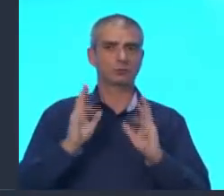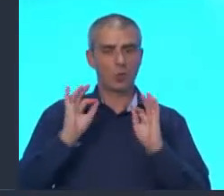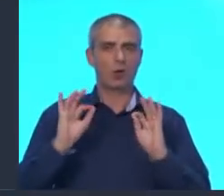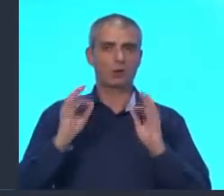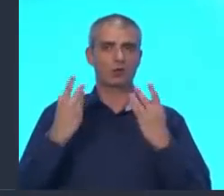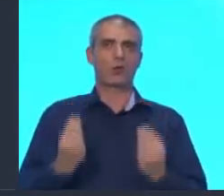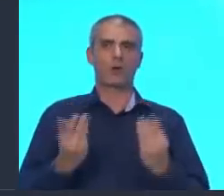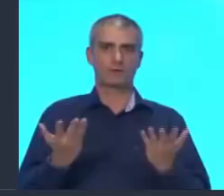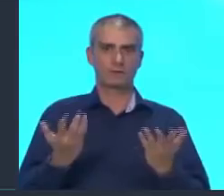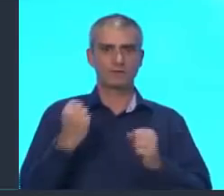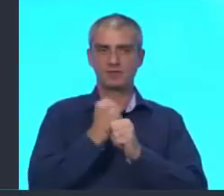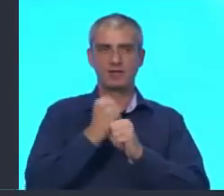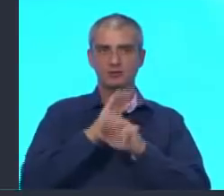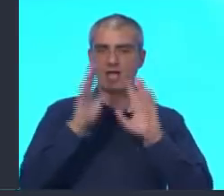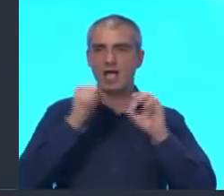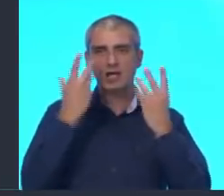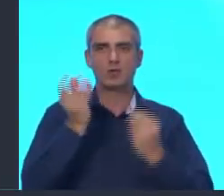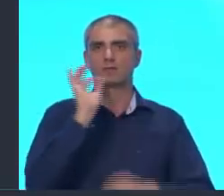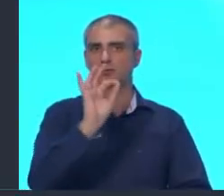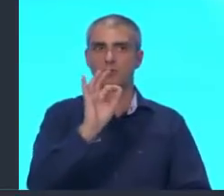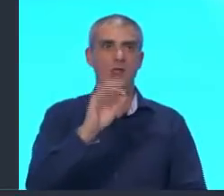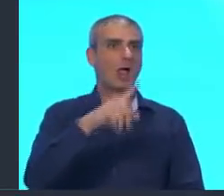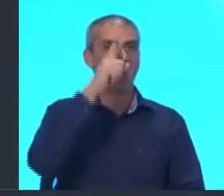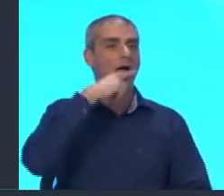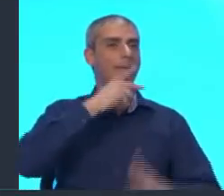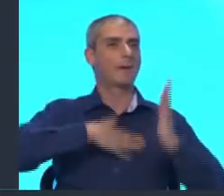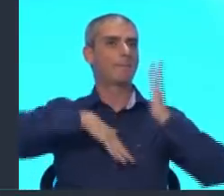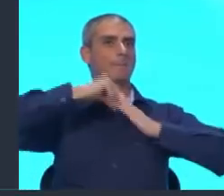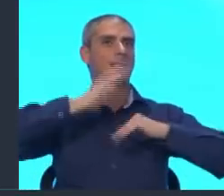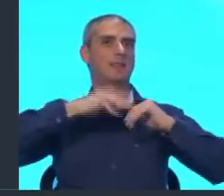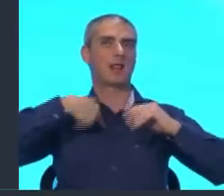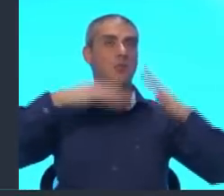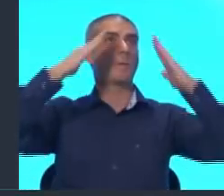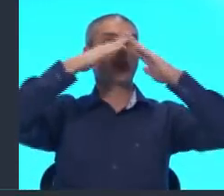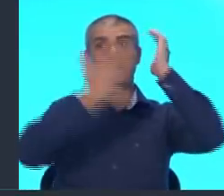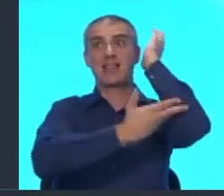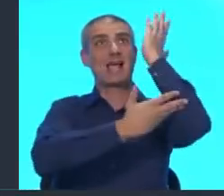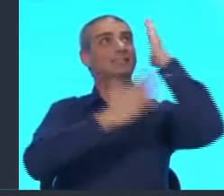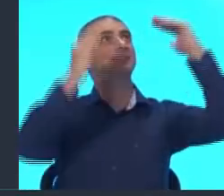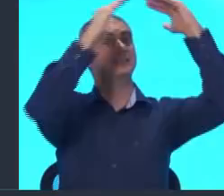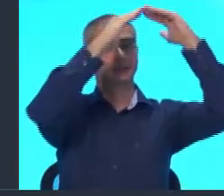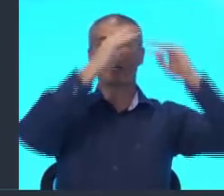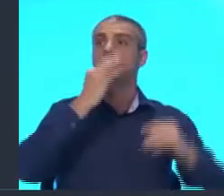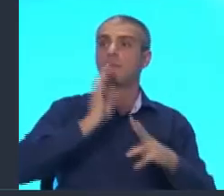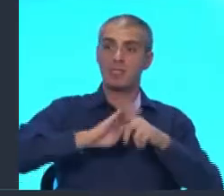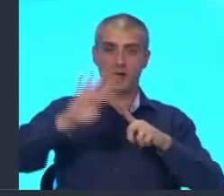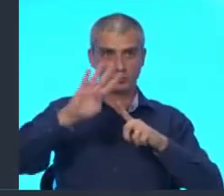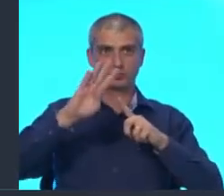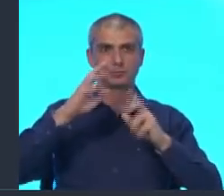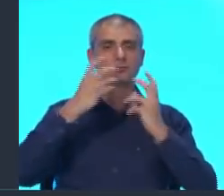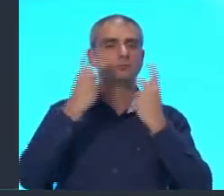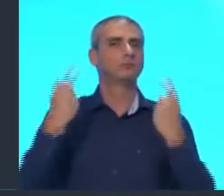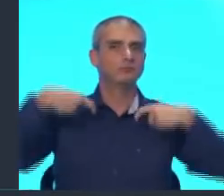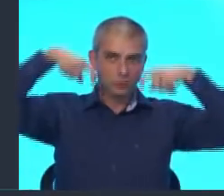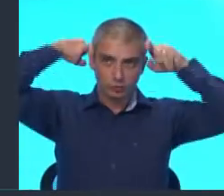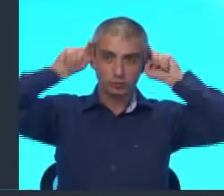וטוב, לעשות את הטוב ביותר עבורו. אבא בנה לנו בית על... כשהיה בן 4 חודשים, הוצמדו מכשירי שמיעה